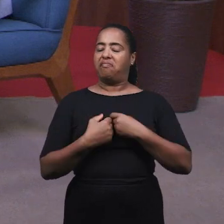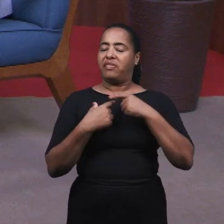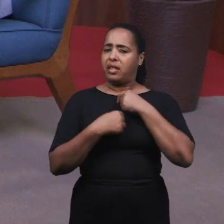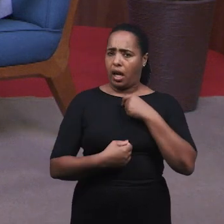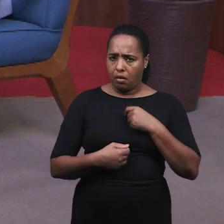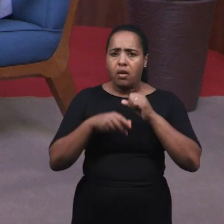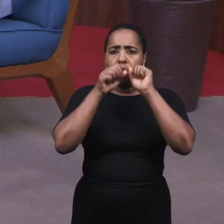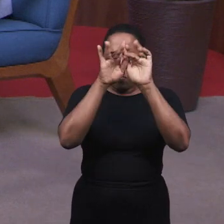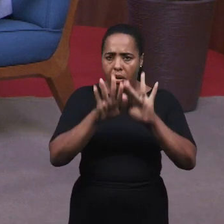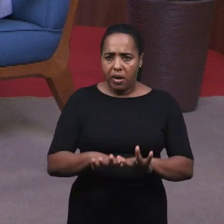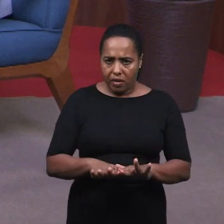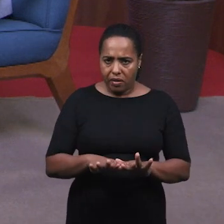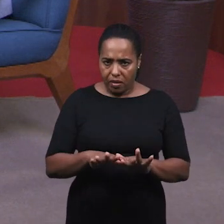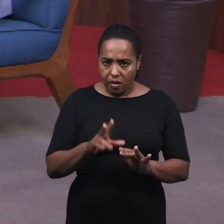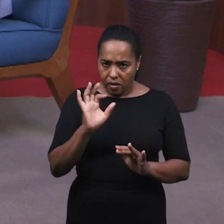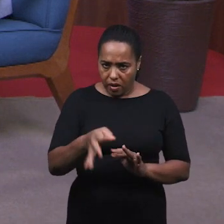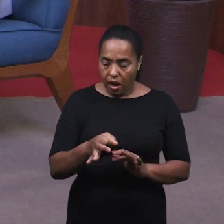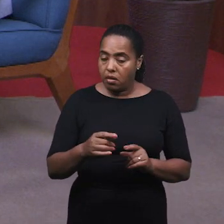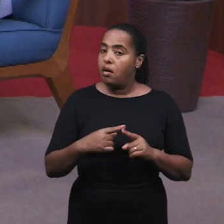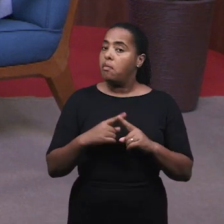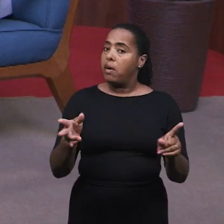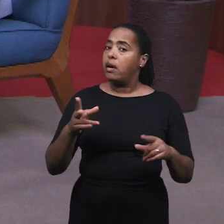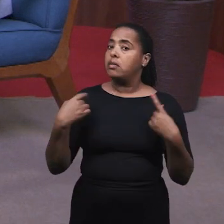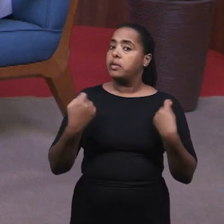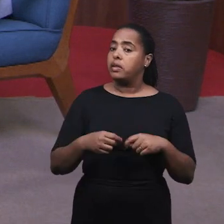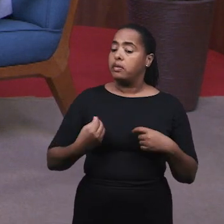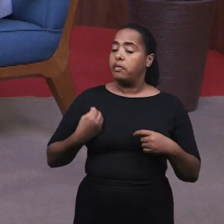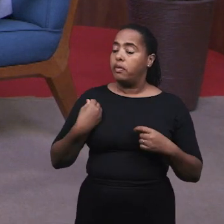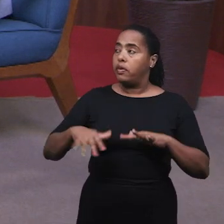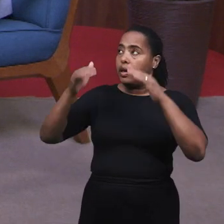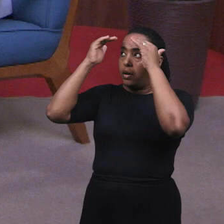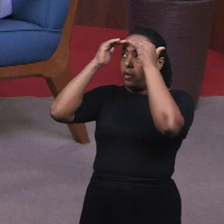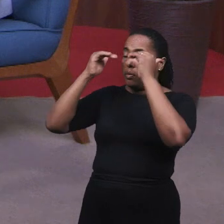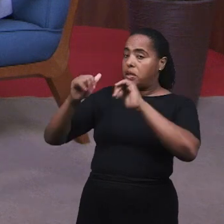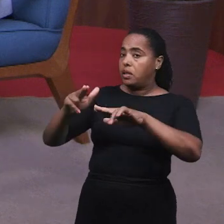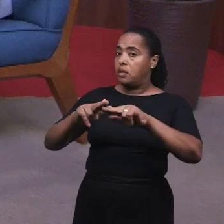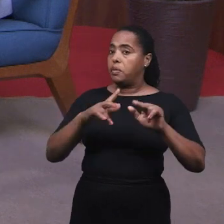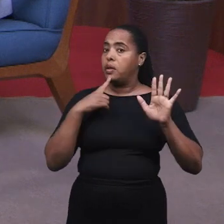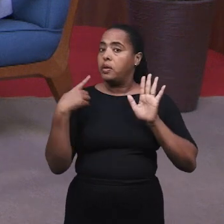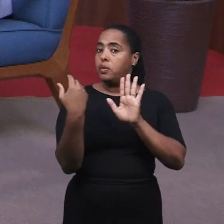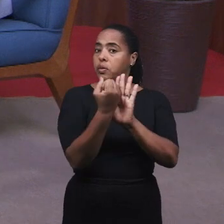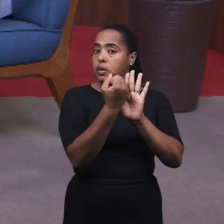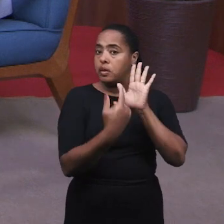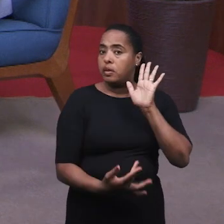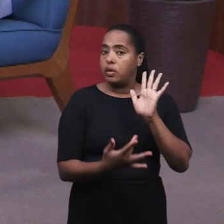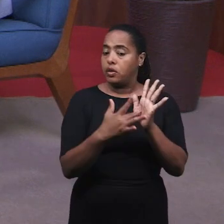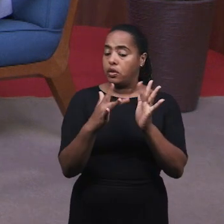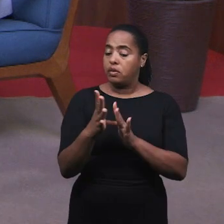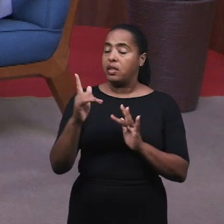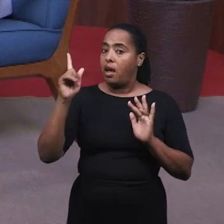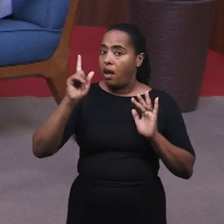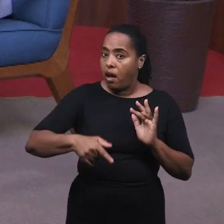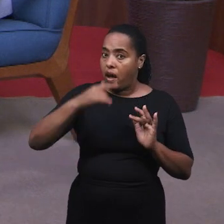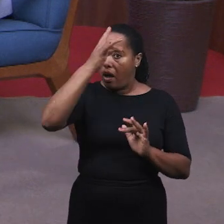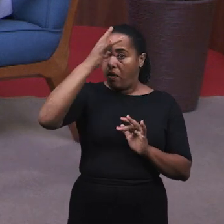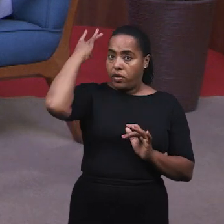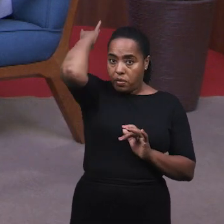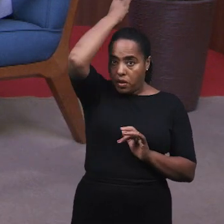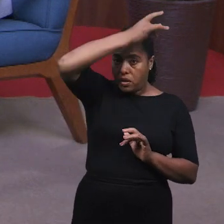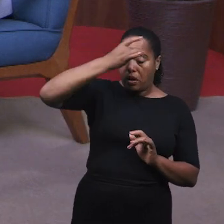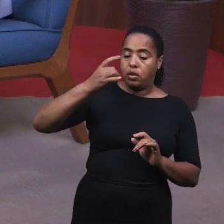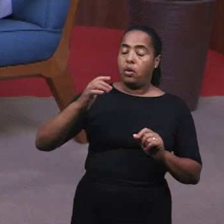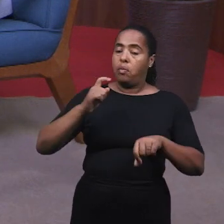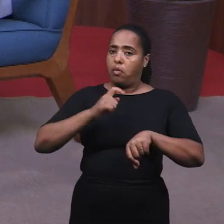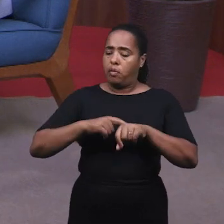en obéissance sur le sang de Jésus, qui est son Saint-Esprit. Quand Jésus a versé le sang, là, c'était